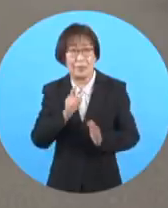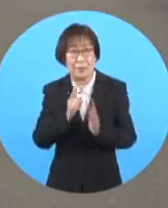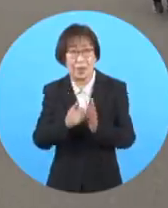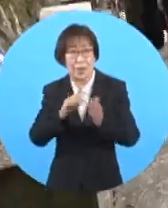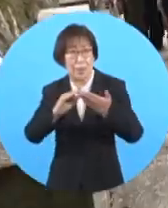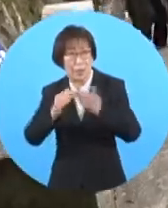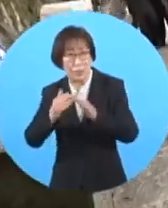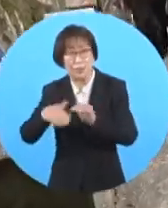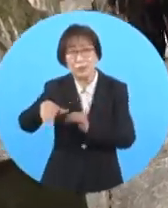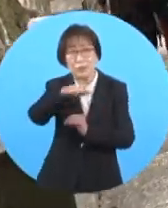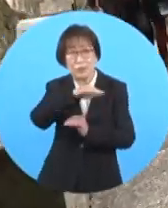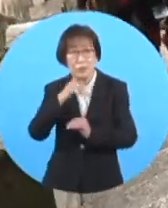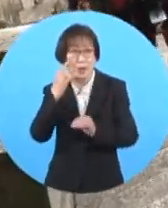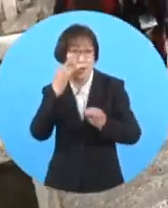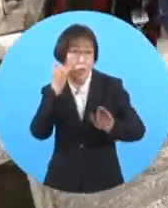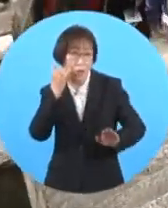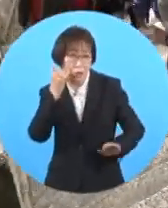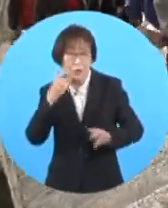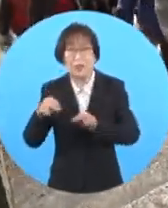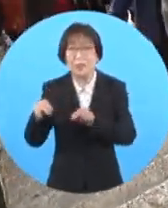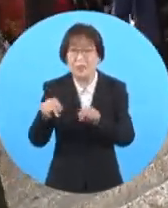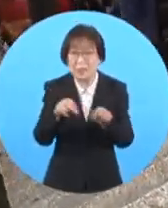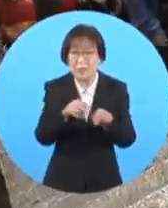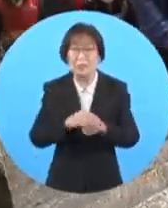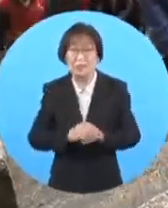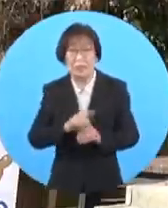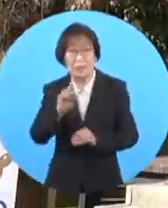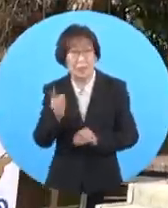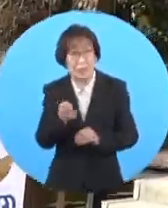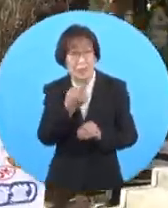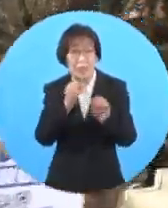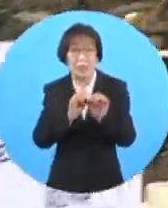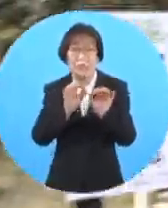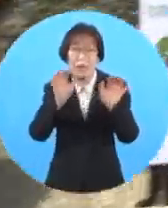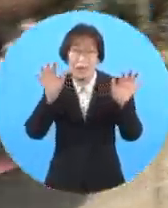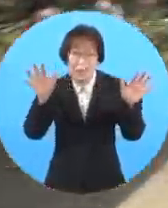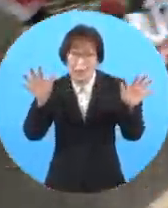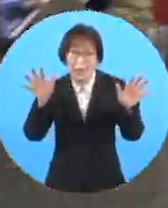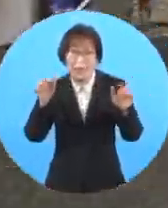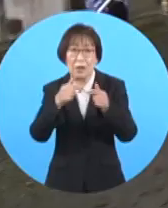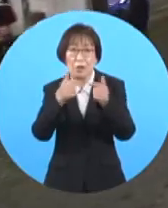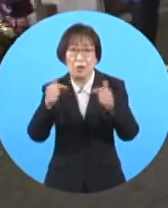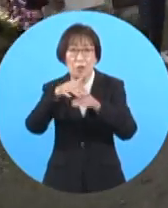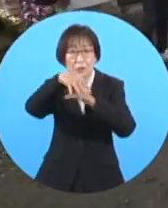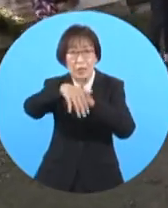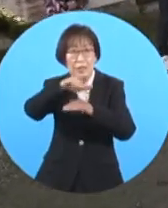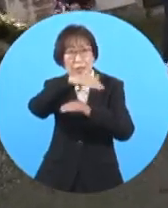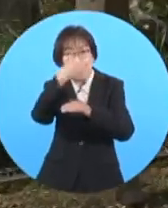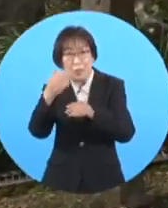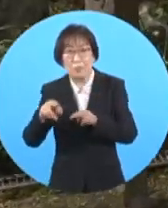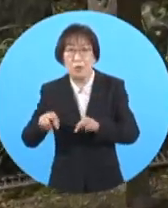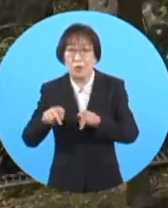辺を親子で散策、自然豊かな大滝山にも登りました。